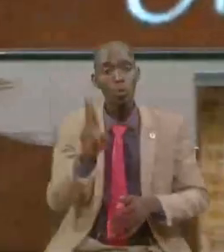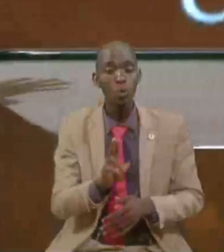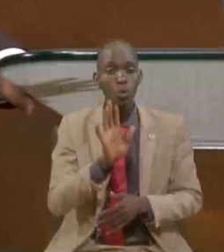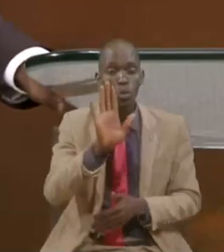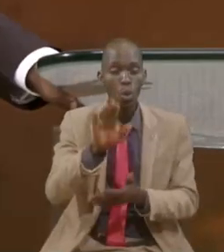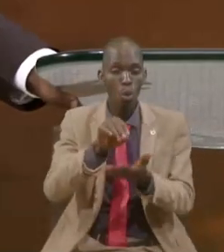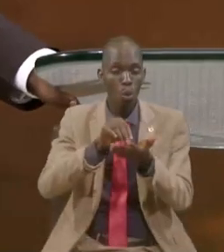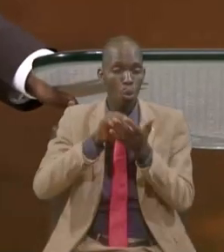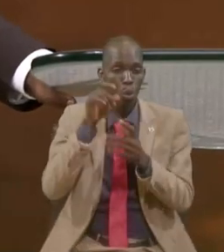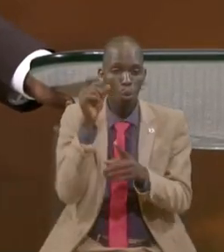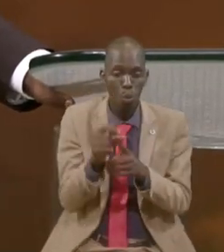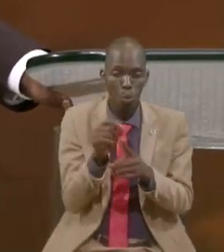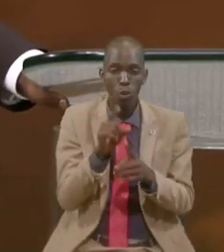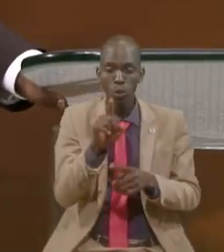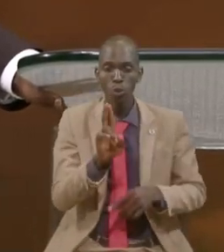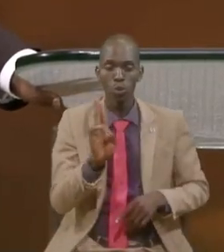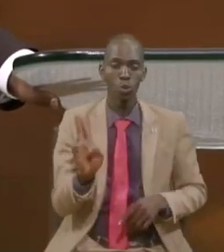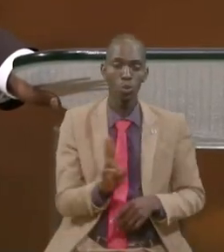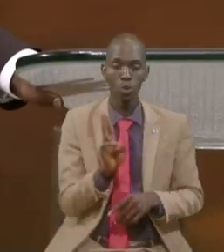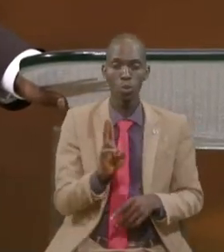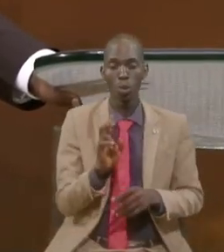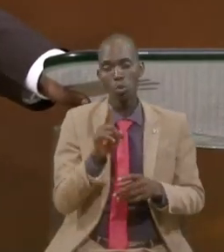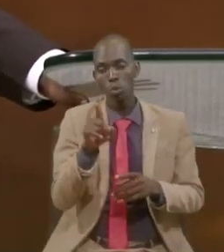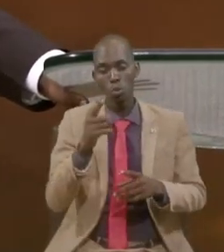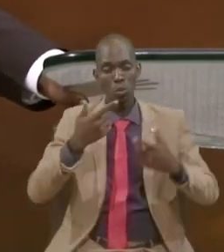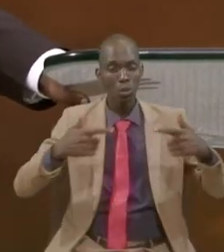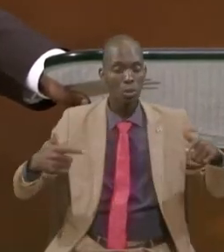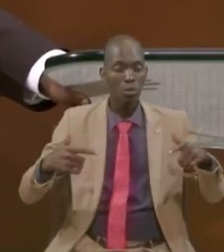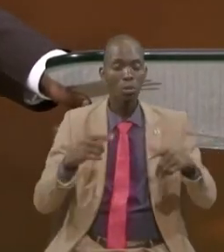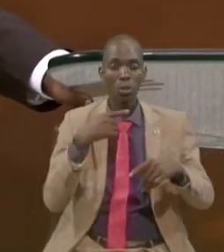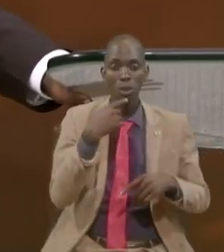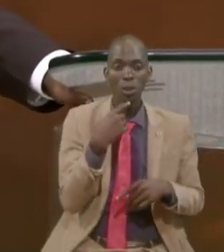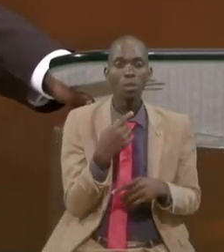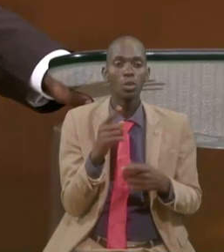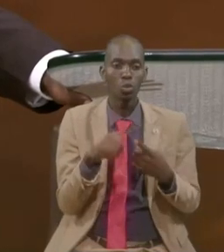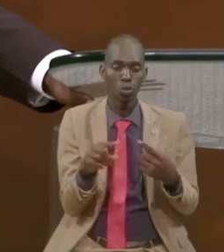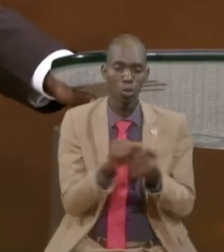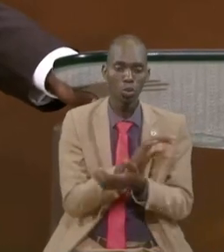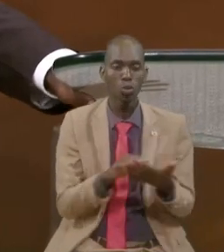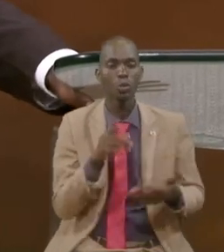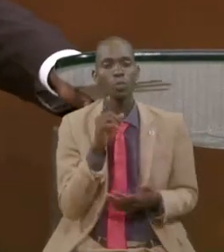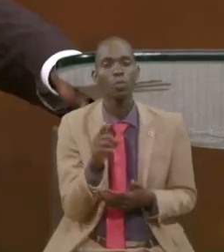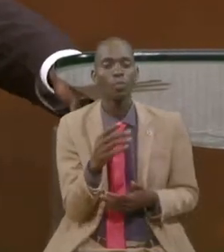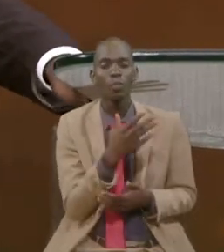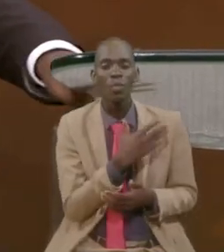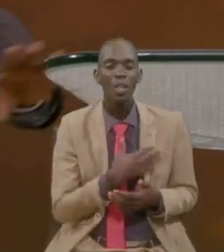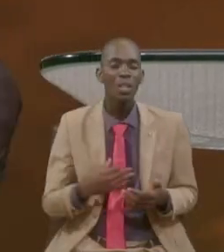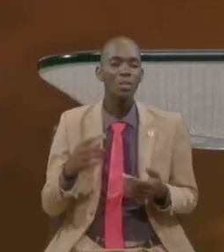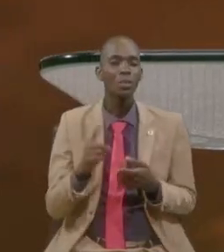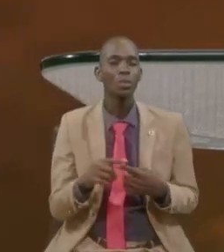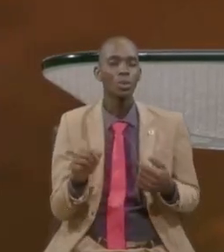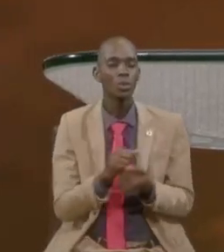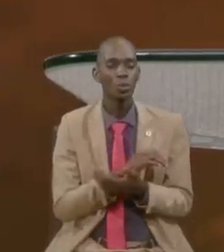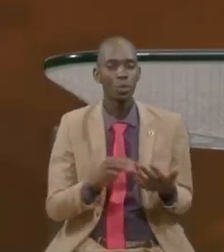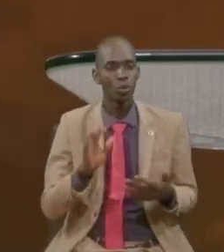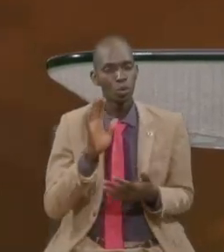part. Alors, la parole de votre bouche, ils vont l'utiliser hors du contexte pour vous détruire, pour